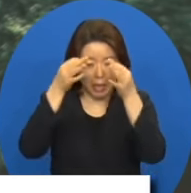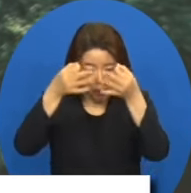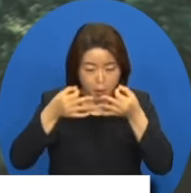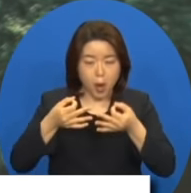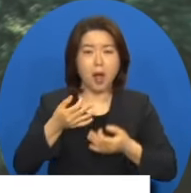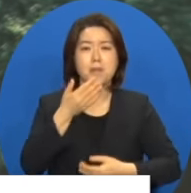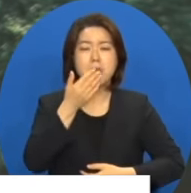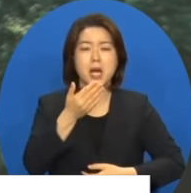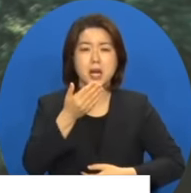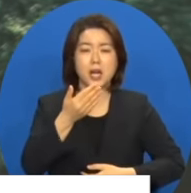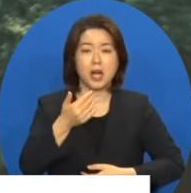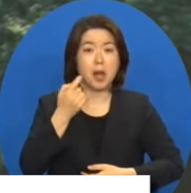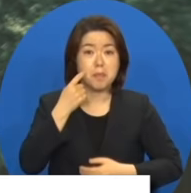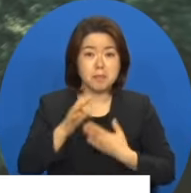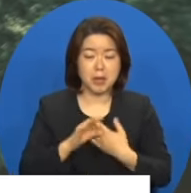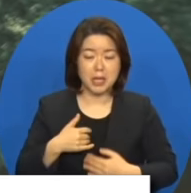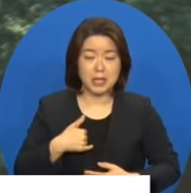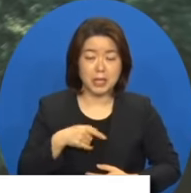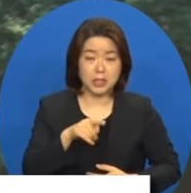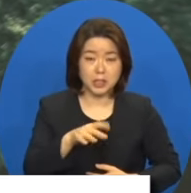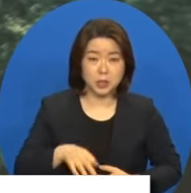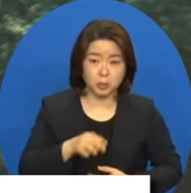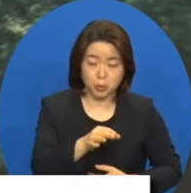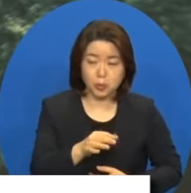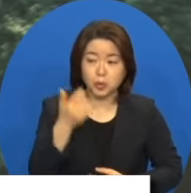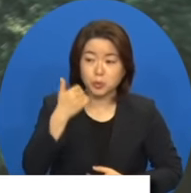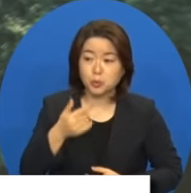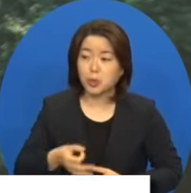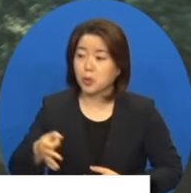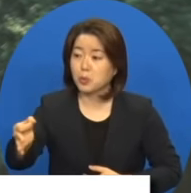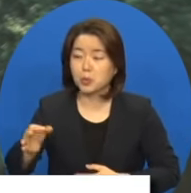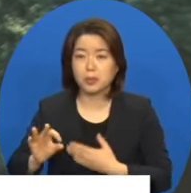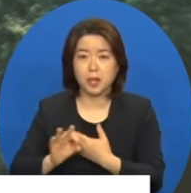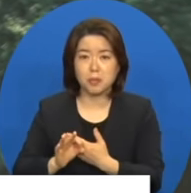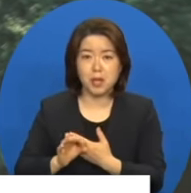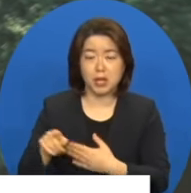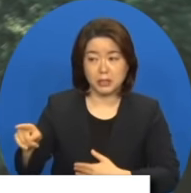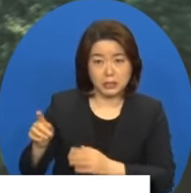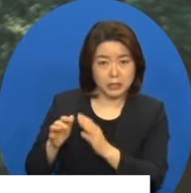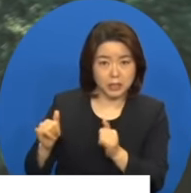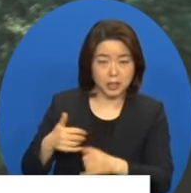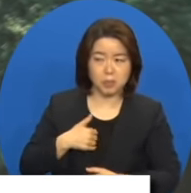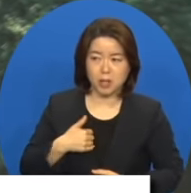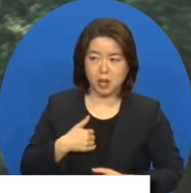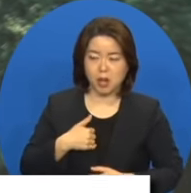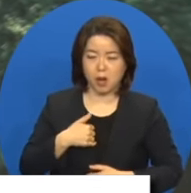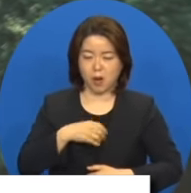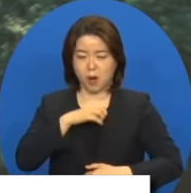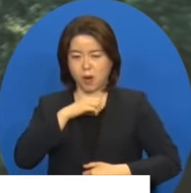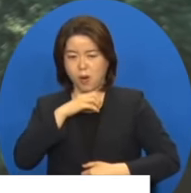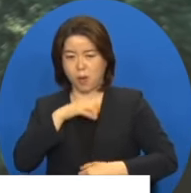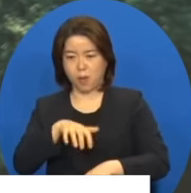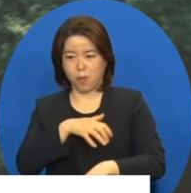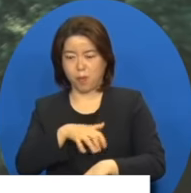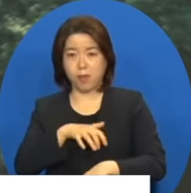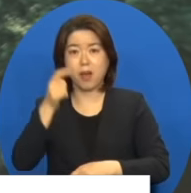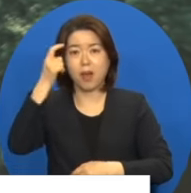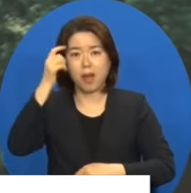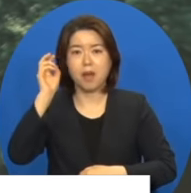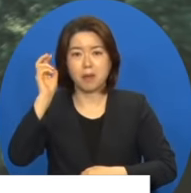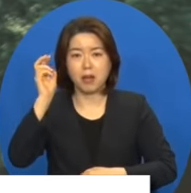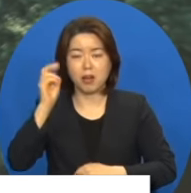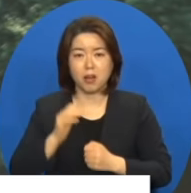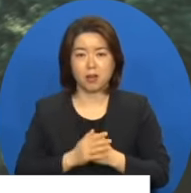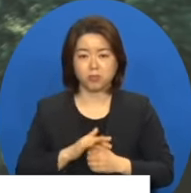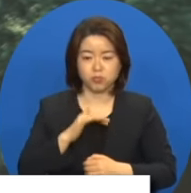만약에 제가 그 돈을 어떤 사람에게 주었다면 아마 그는 저를 아주 불쾌하게 생각을 했을 거예요.